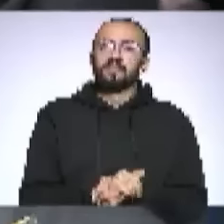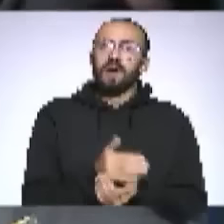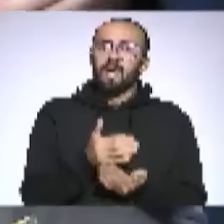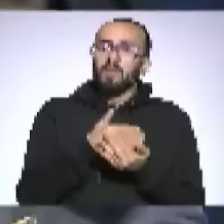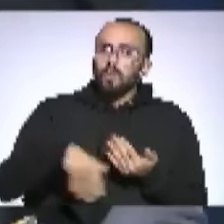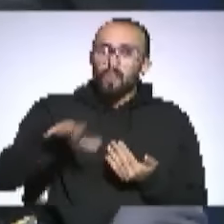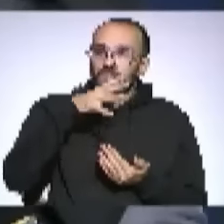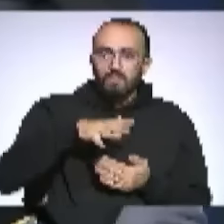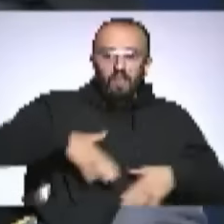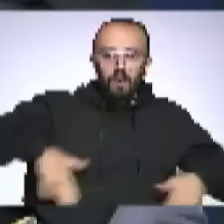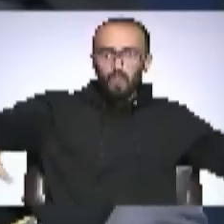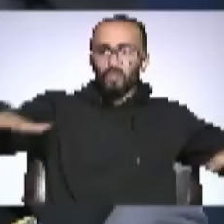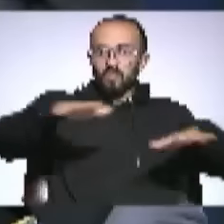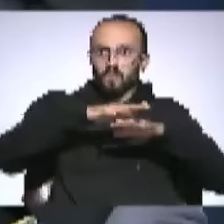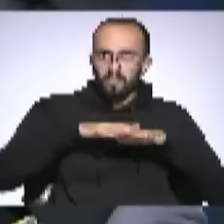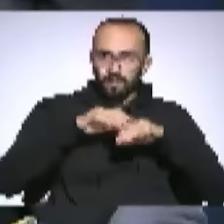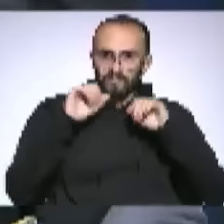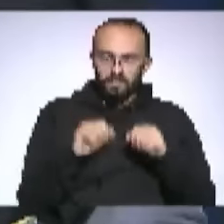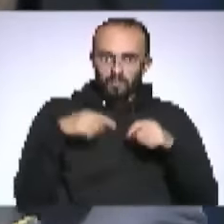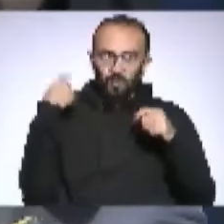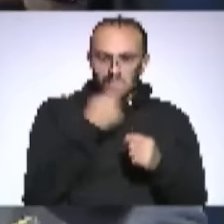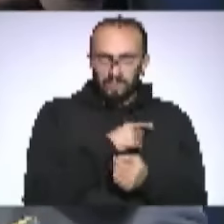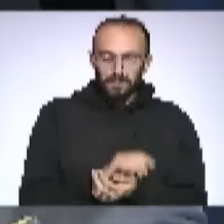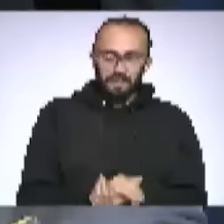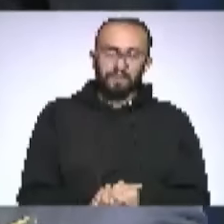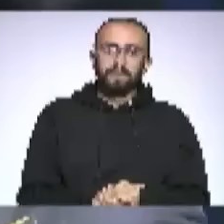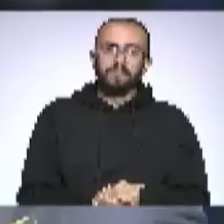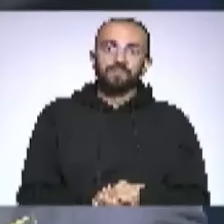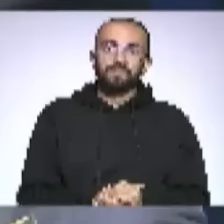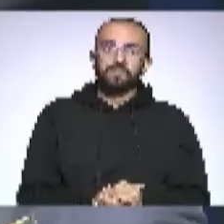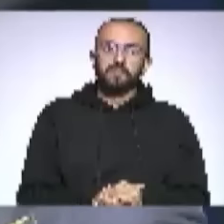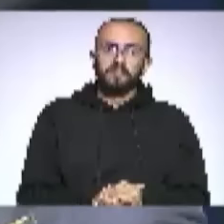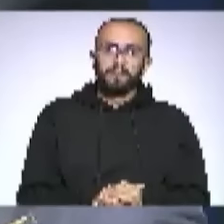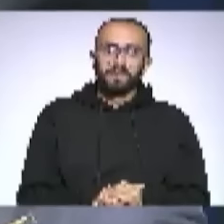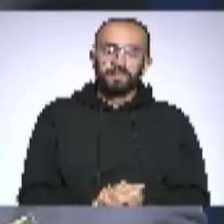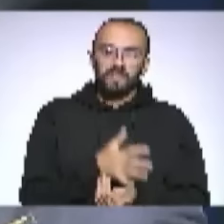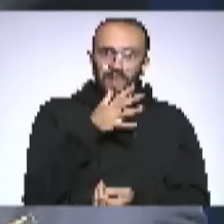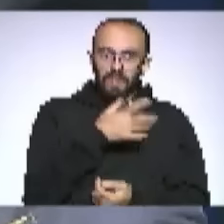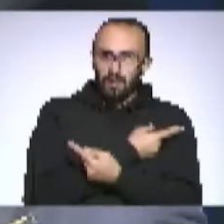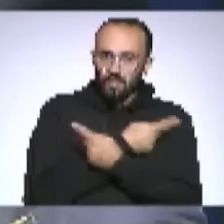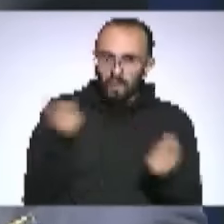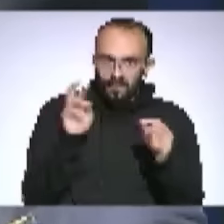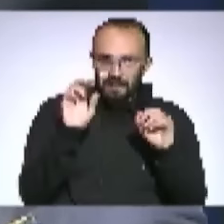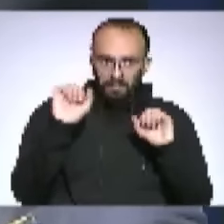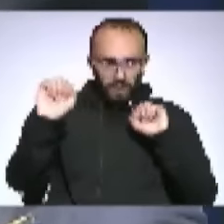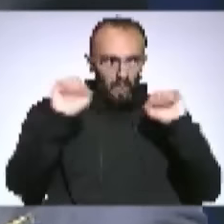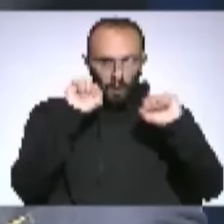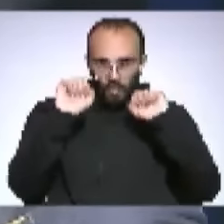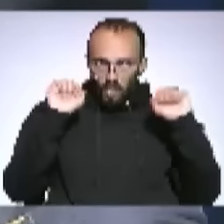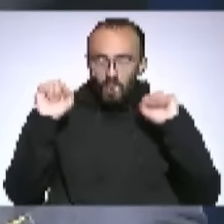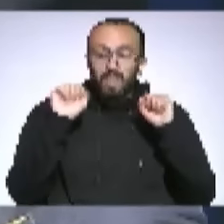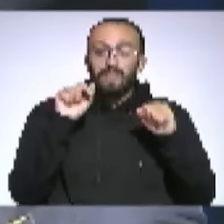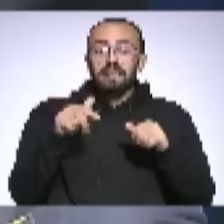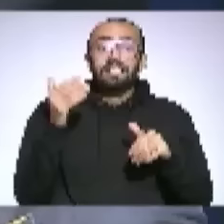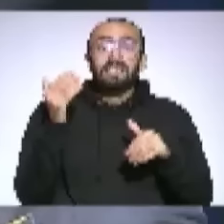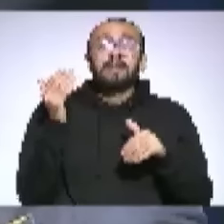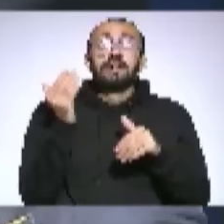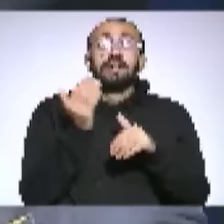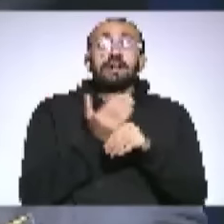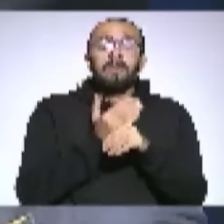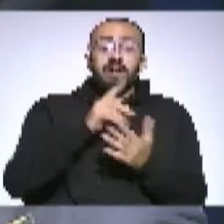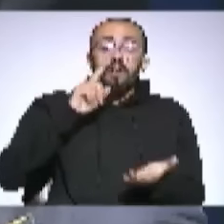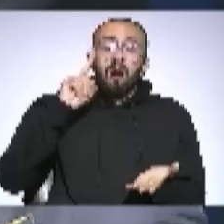الاباء الموقرين اعضاء المجمع المقدس وقبل ما اذكر الاباء الكهنه في كنايسهم سبق وصدر